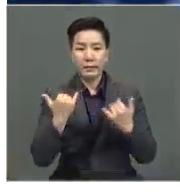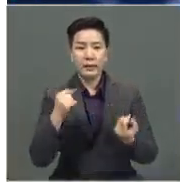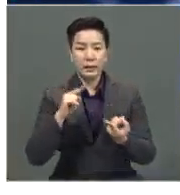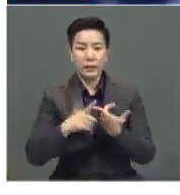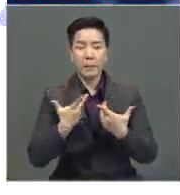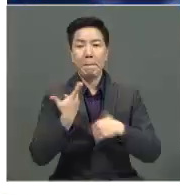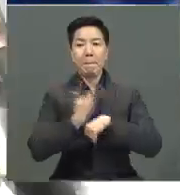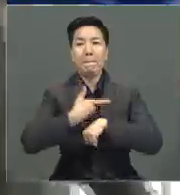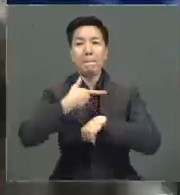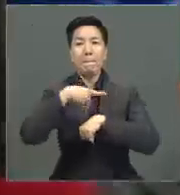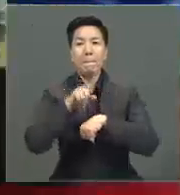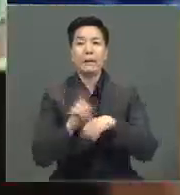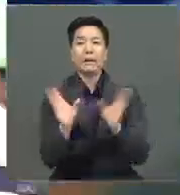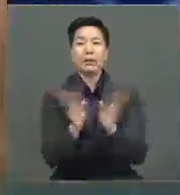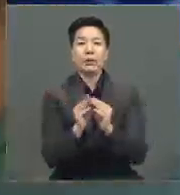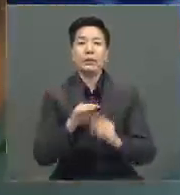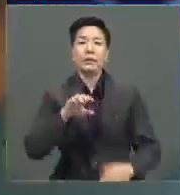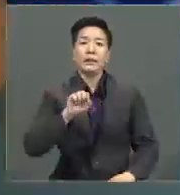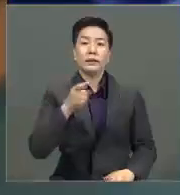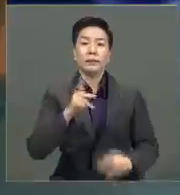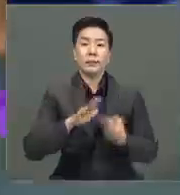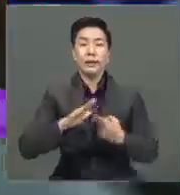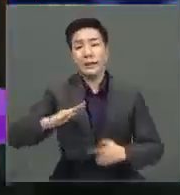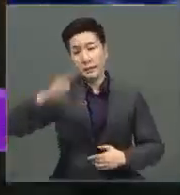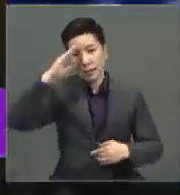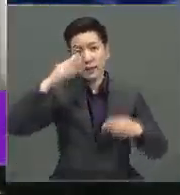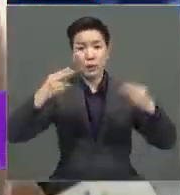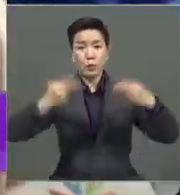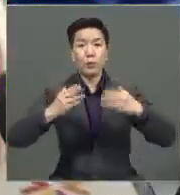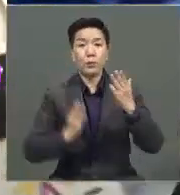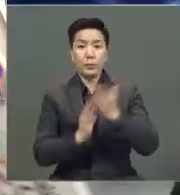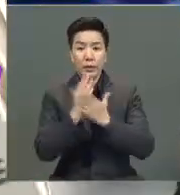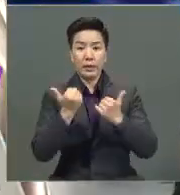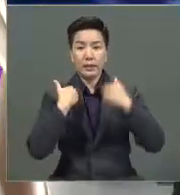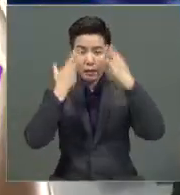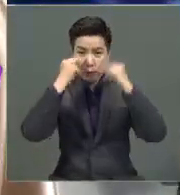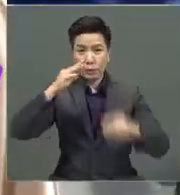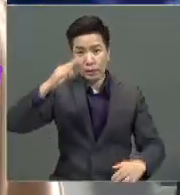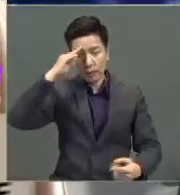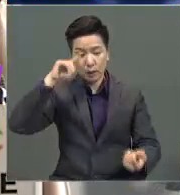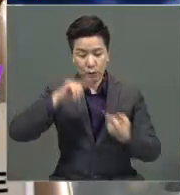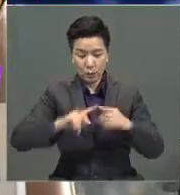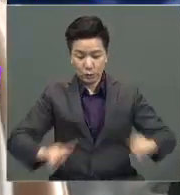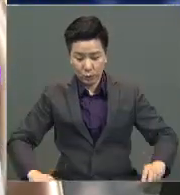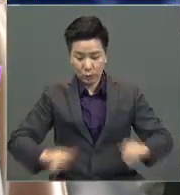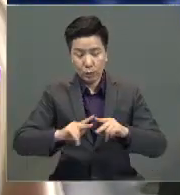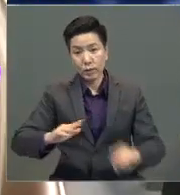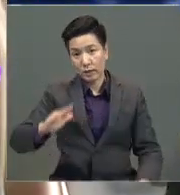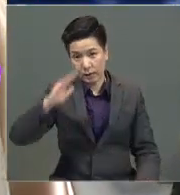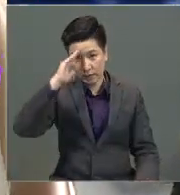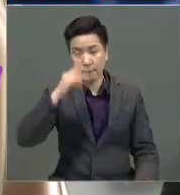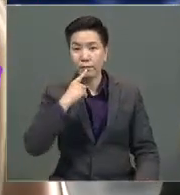ายหลังการเป็นประธานการประชุมสภาทหารผ่านศึกพลเอกประยุทธ์จันทร์โอชานายกรัฐมนตรีและรัฐมนตรีว่าการกระทรวงกลาโห